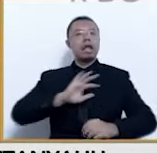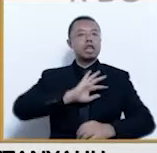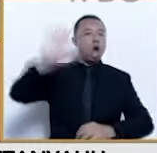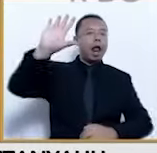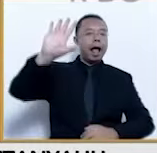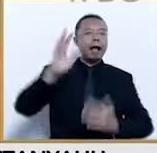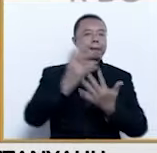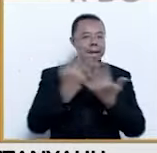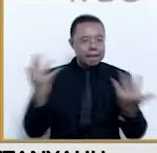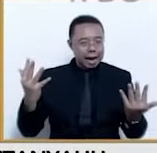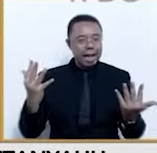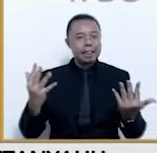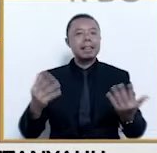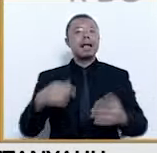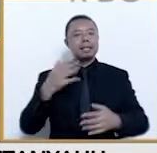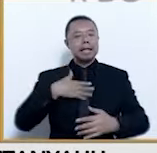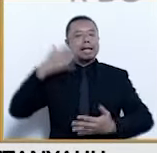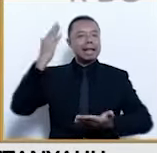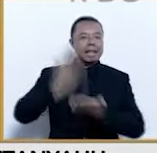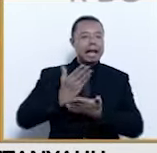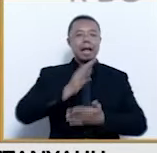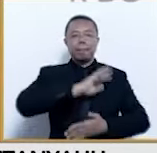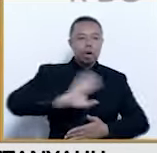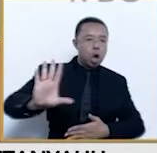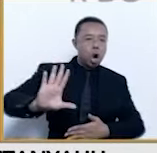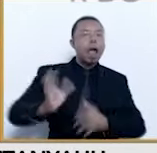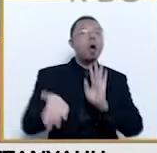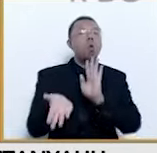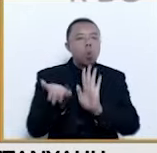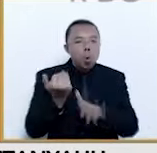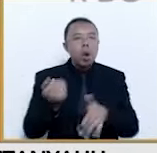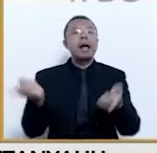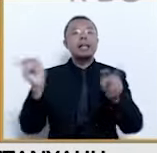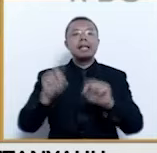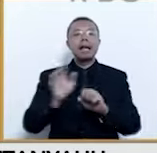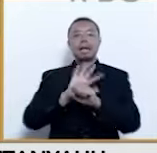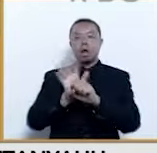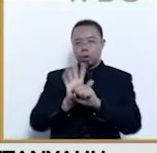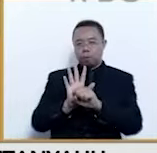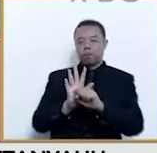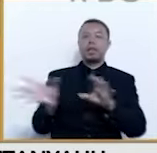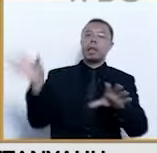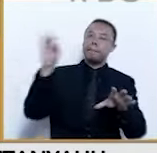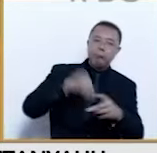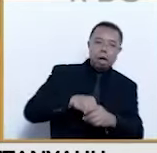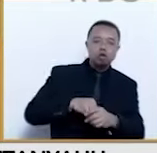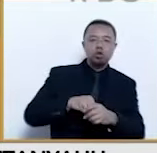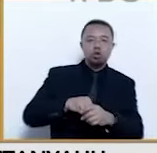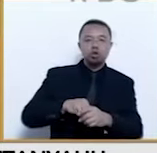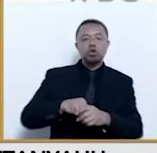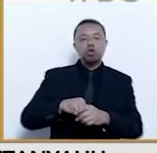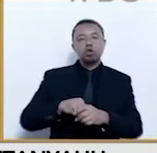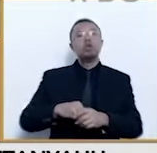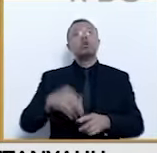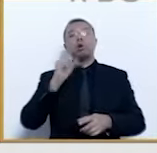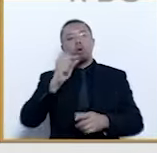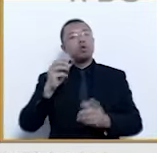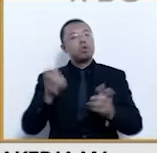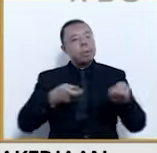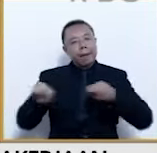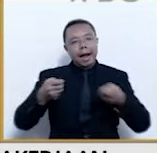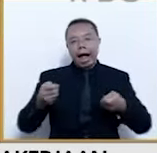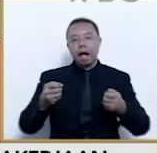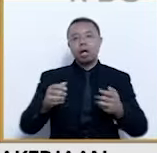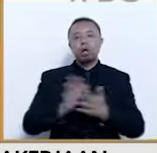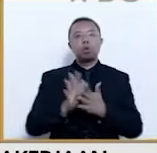tolak bagi rakyat dan saya juga keras menolak terulangnya kembali pandemi sebagai strategi asing untuk menguasai